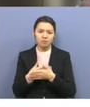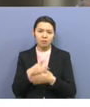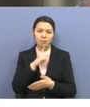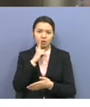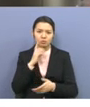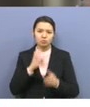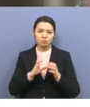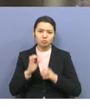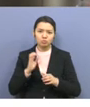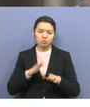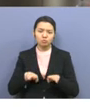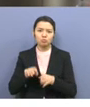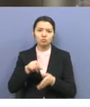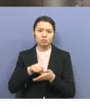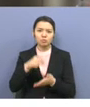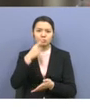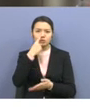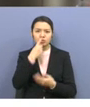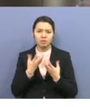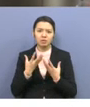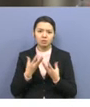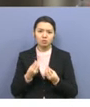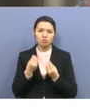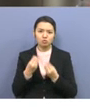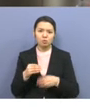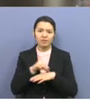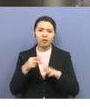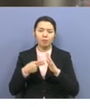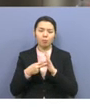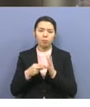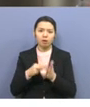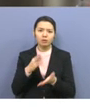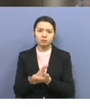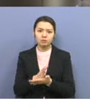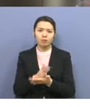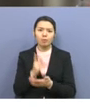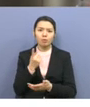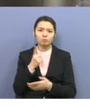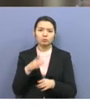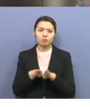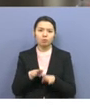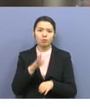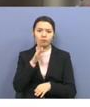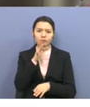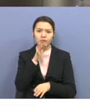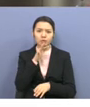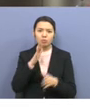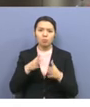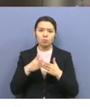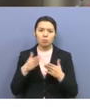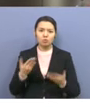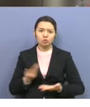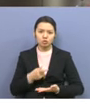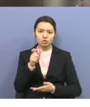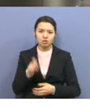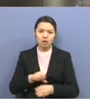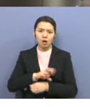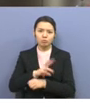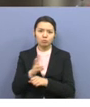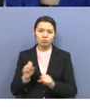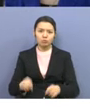да бар. Бұл жұмыстарды алдағы мереке күндері тағы өткізуді жоспарлап отырмыз. Себебі осы мезгілде мейлінше көп тұрғындарды қамтуға